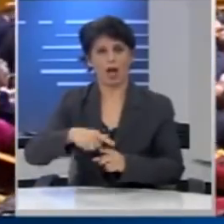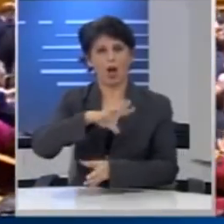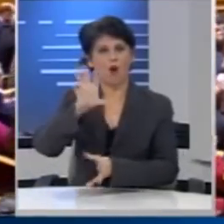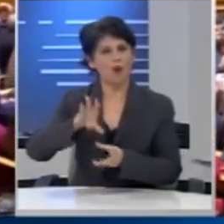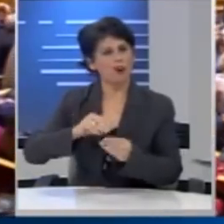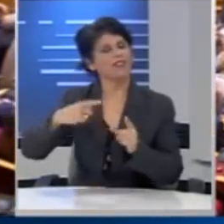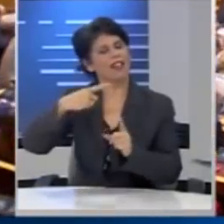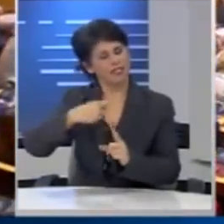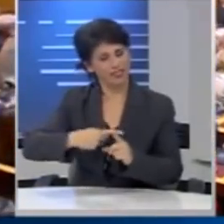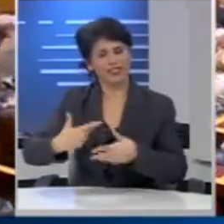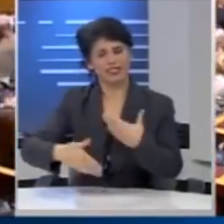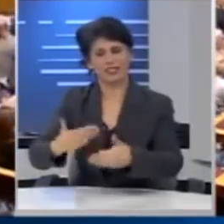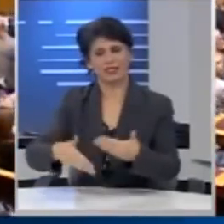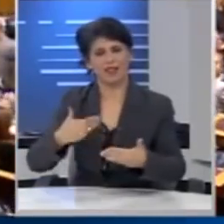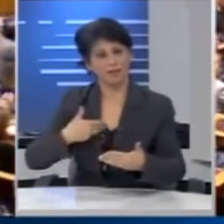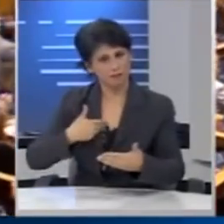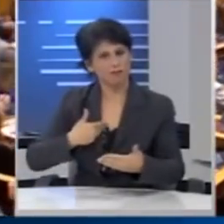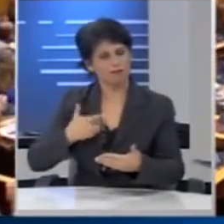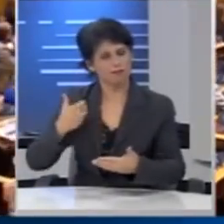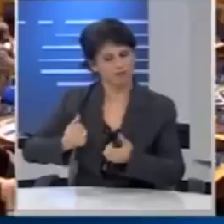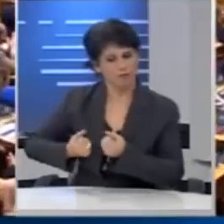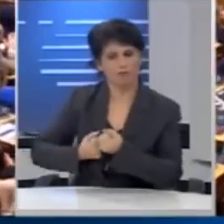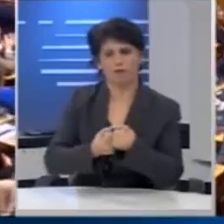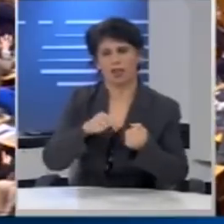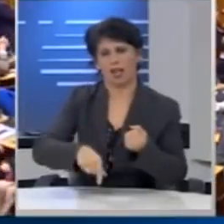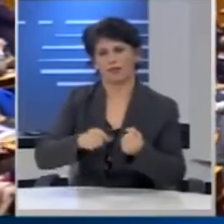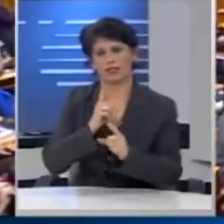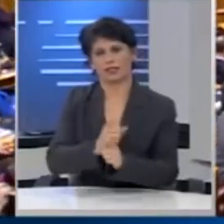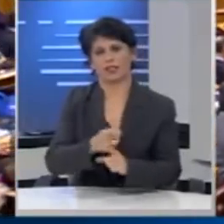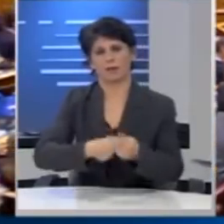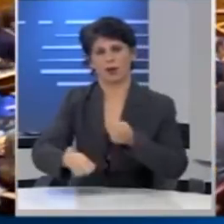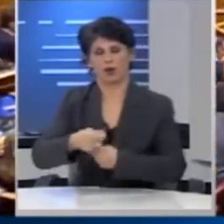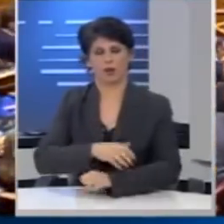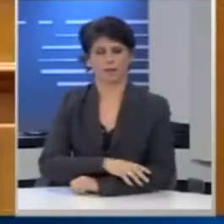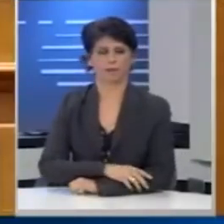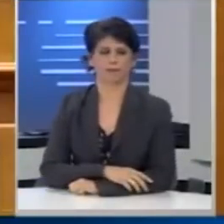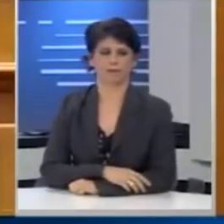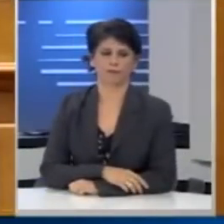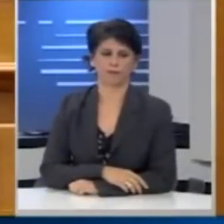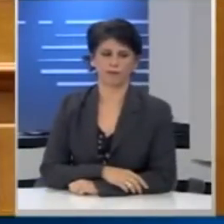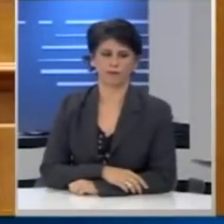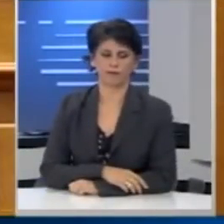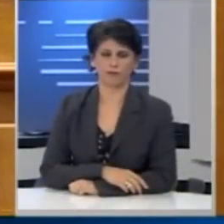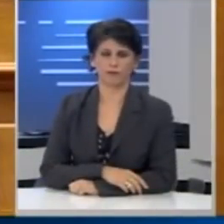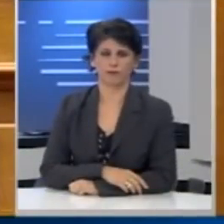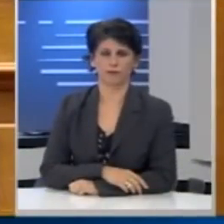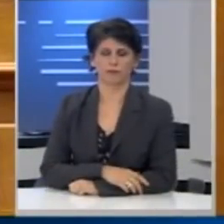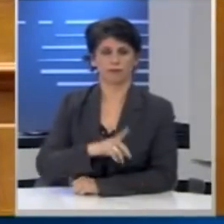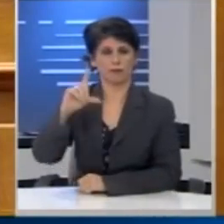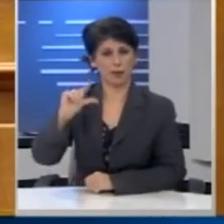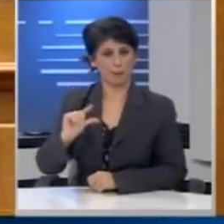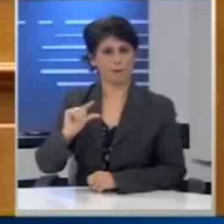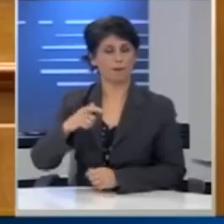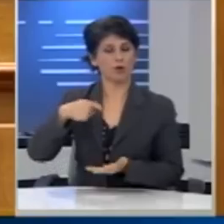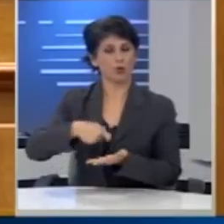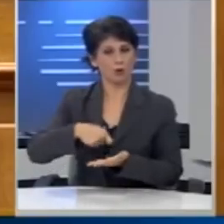αυτά είναι θετικές εξελίξεις και εμείς ποντάρουμε και στηρίζουμε αυτή τη συγκεκριμένη αγορά. Μείωση του